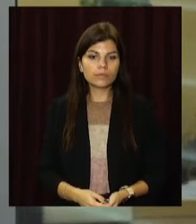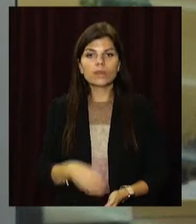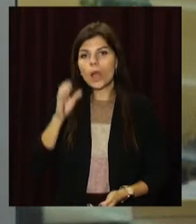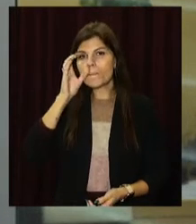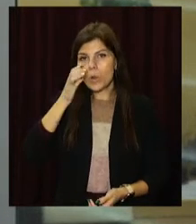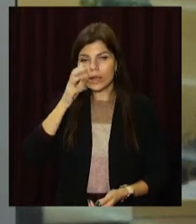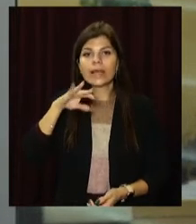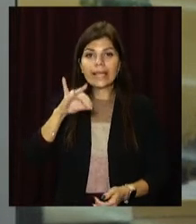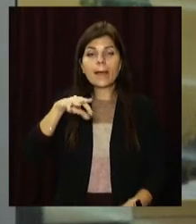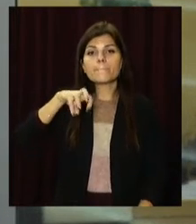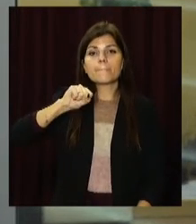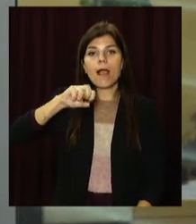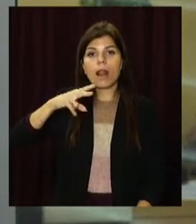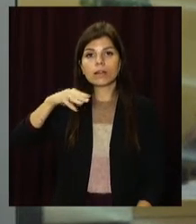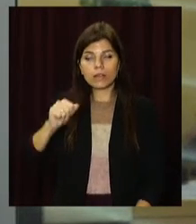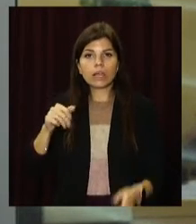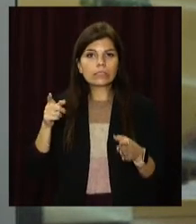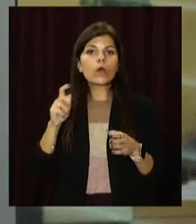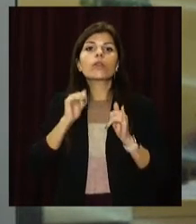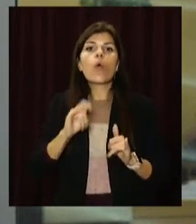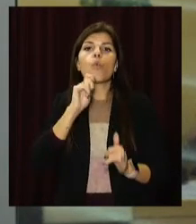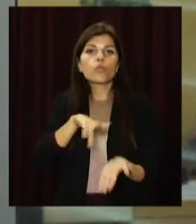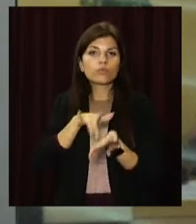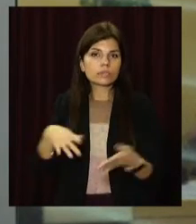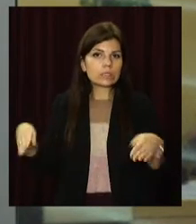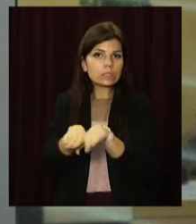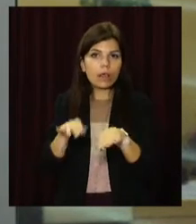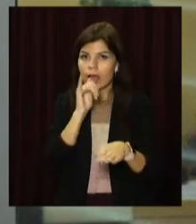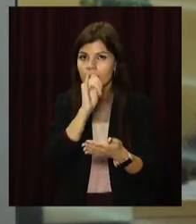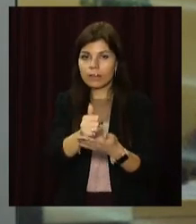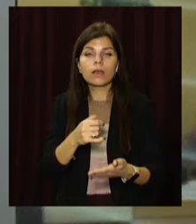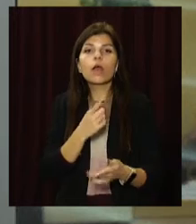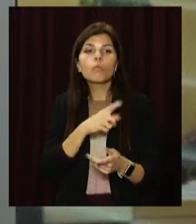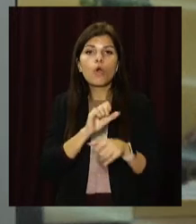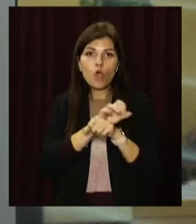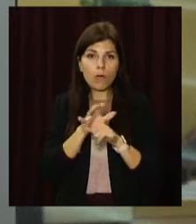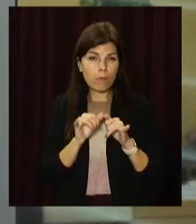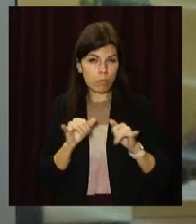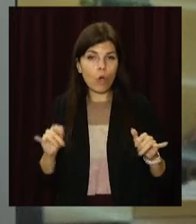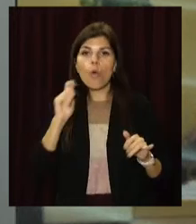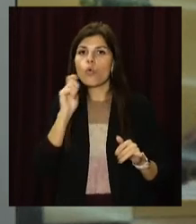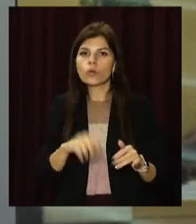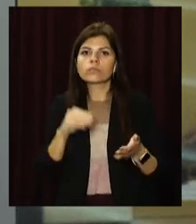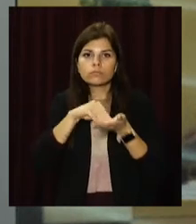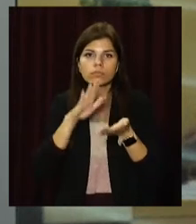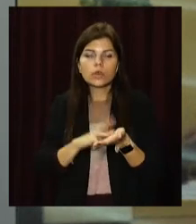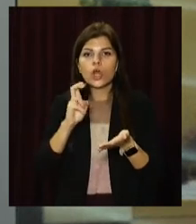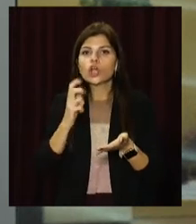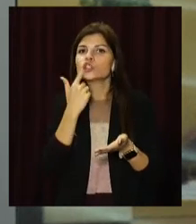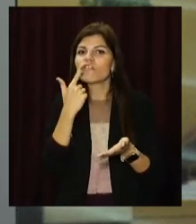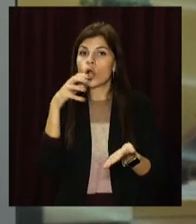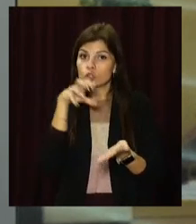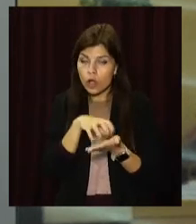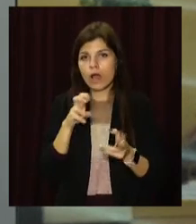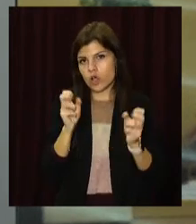Болгарія і Мальта для українців закрились. Болгарія через стрімке розповсюдження коронавірусу внесла Україну у список країн червоної